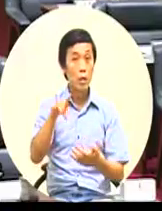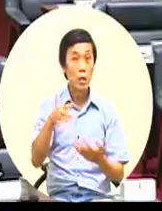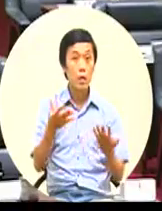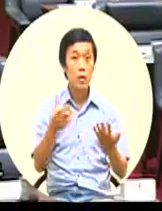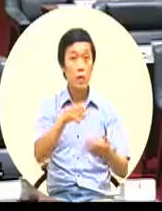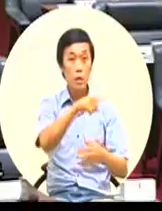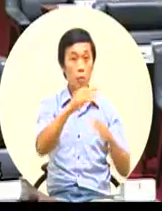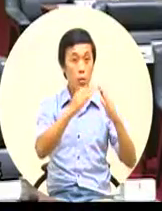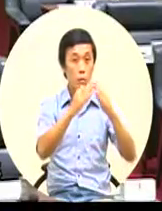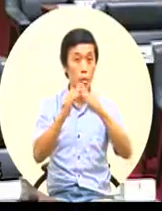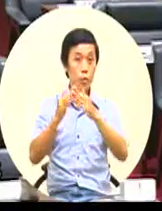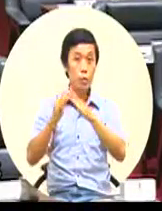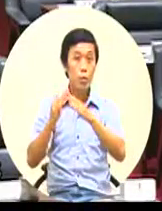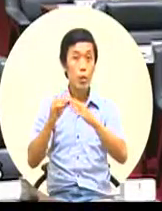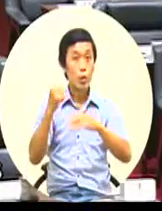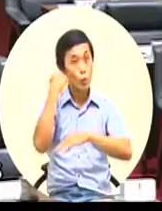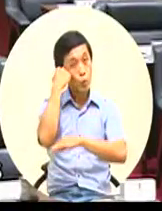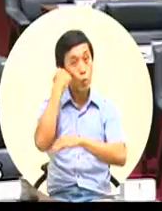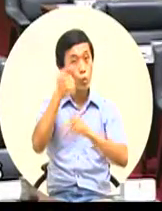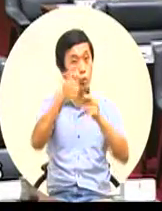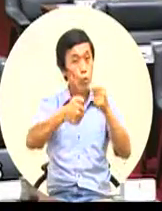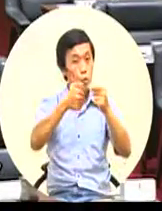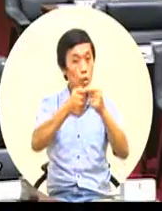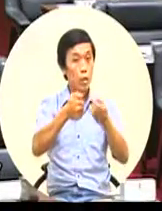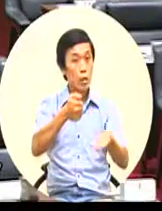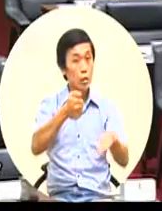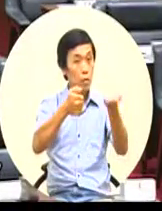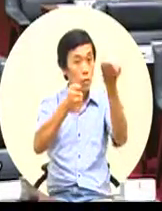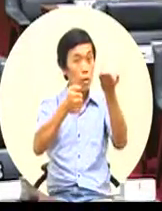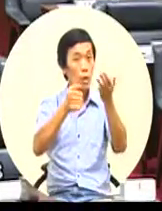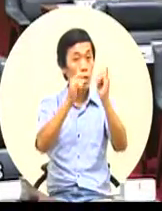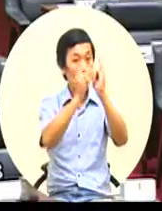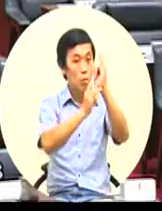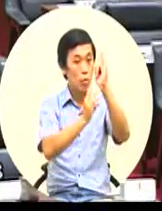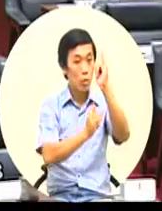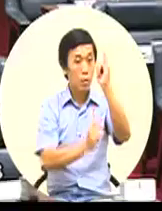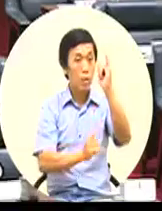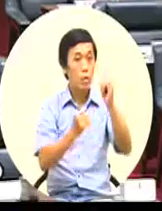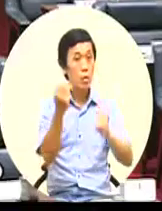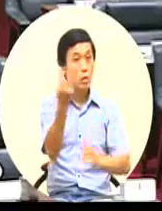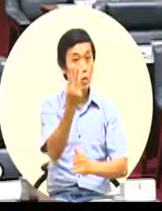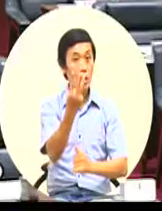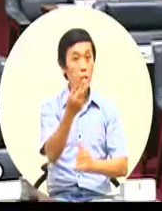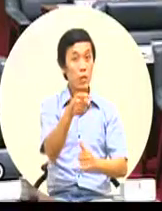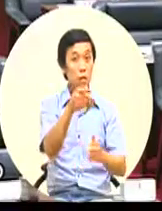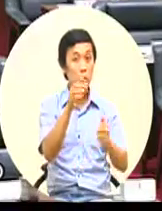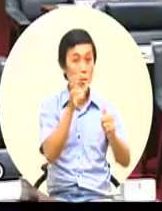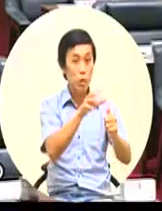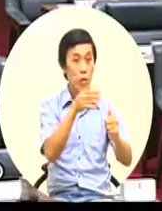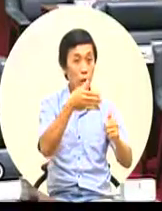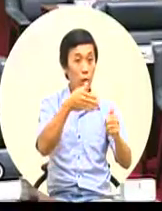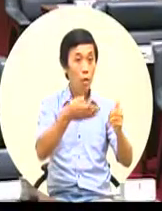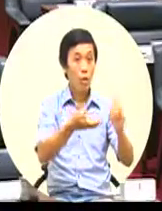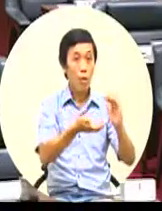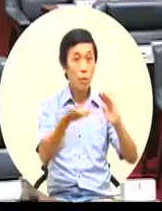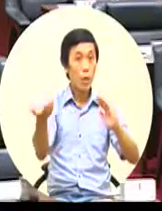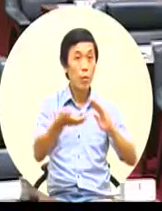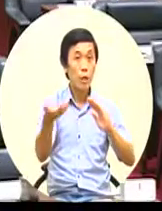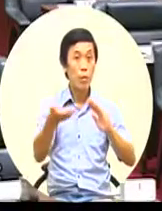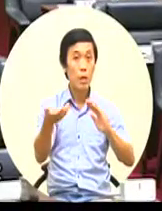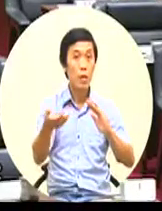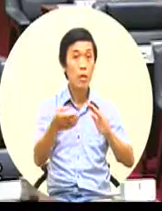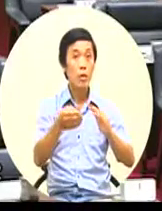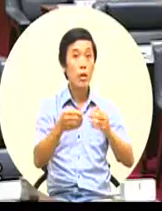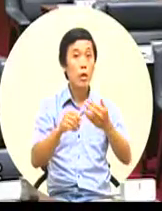50年以上，住3代啊，你说要叫他走，8月份大单，9月初就要拆。